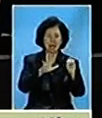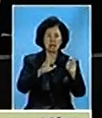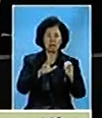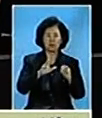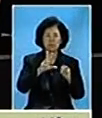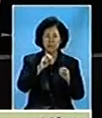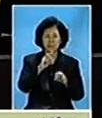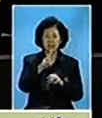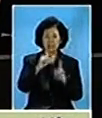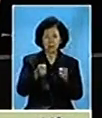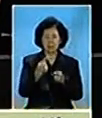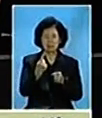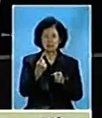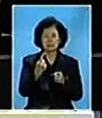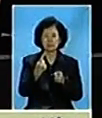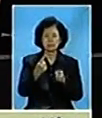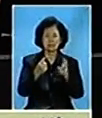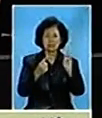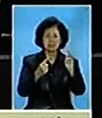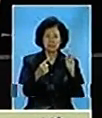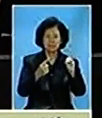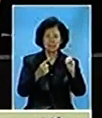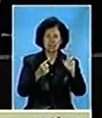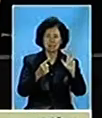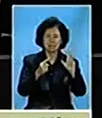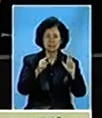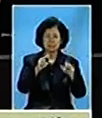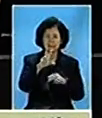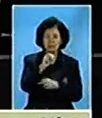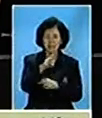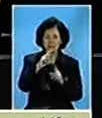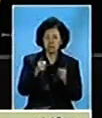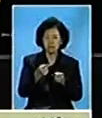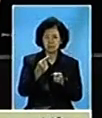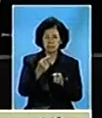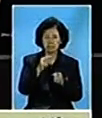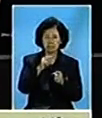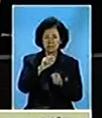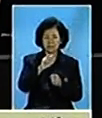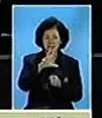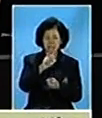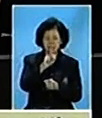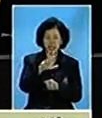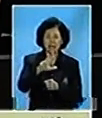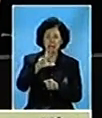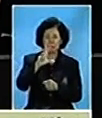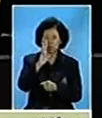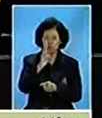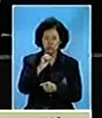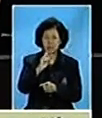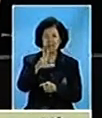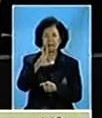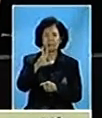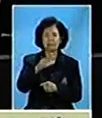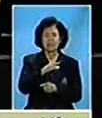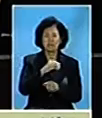1 31วงเล็บ5วงเล็บ6 33 34 63และอัตราค่